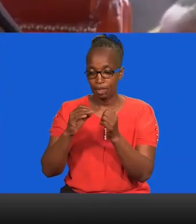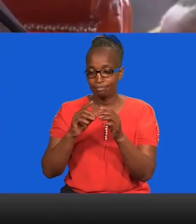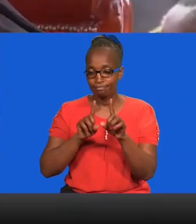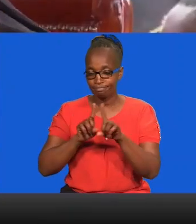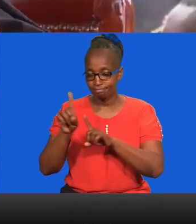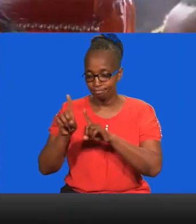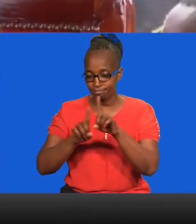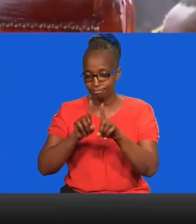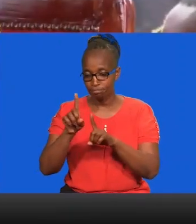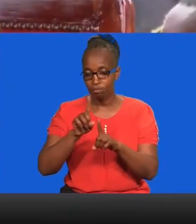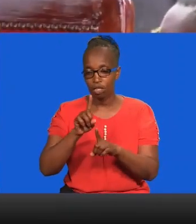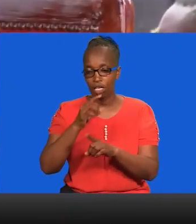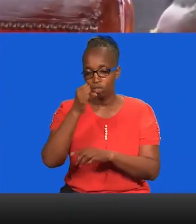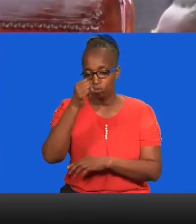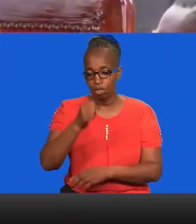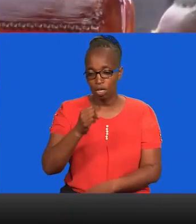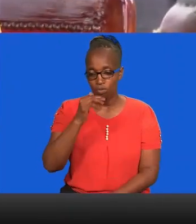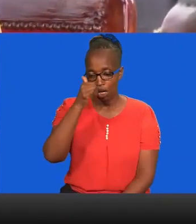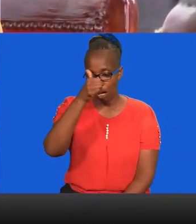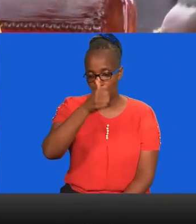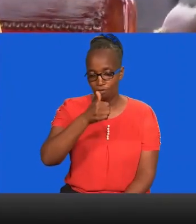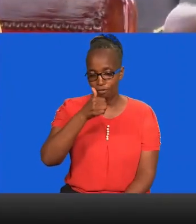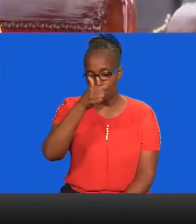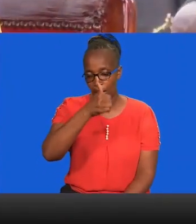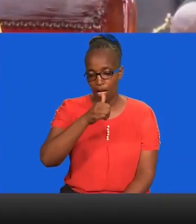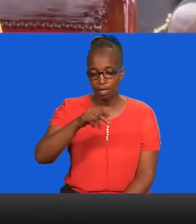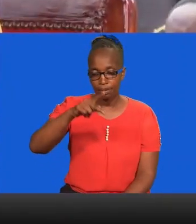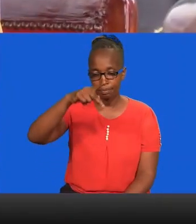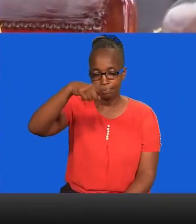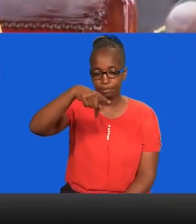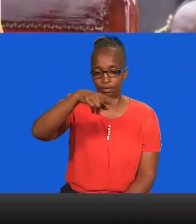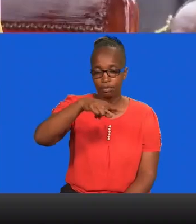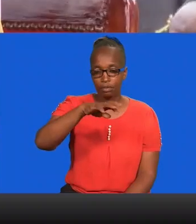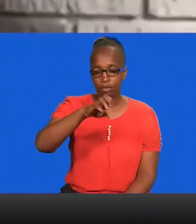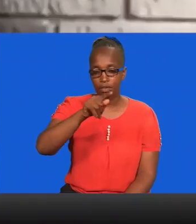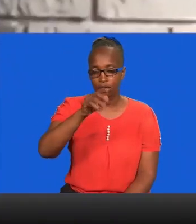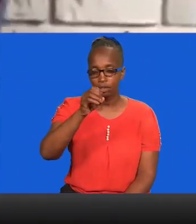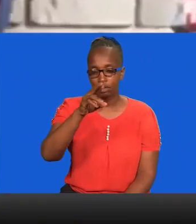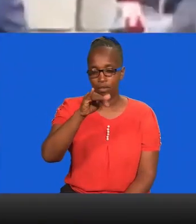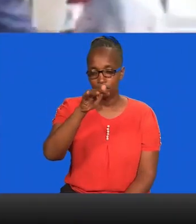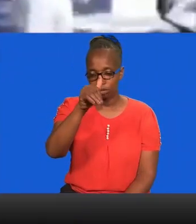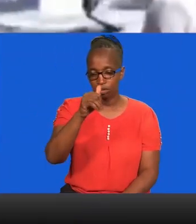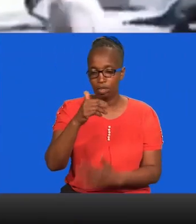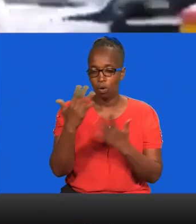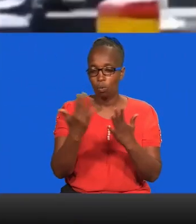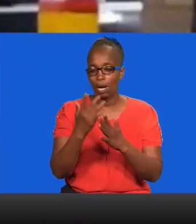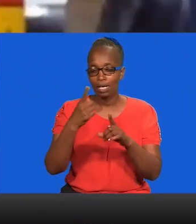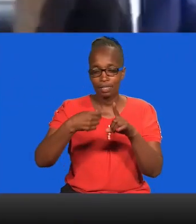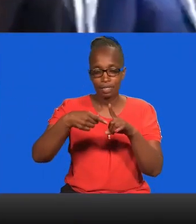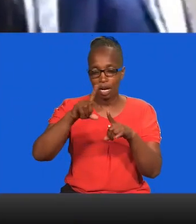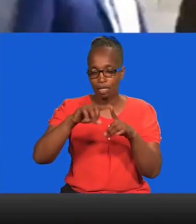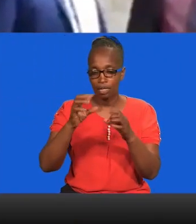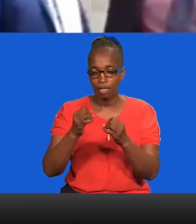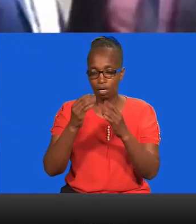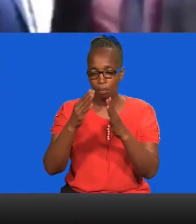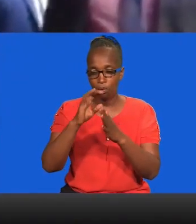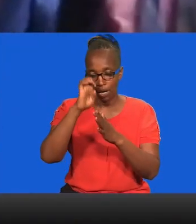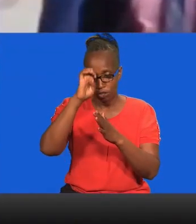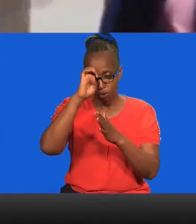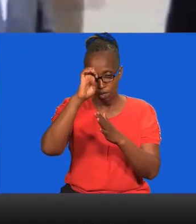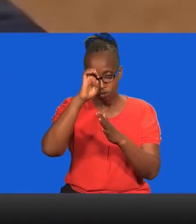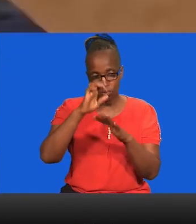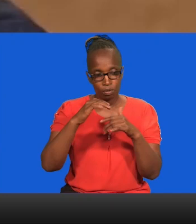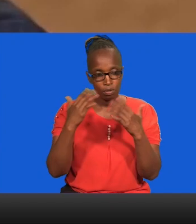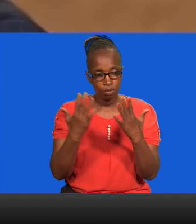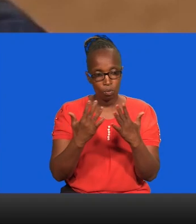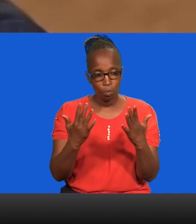hilo kabla ya kujiunga na chuo kikuu cha Moi kusomea shahada ya uanasheria. Mara baada ya kufuzu na shahada hiyo ya kwanza